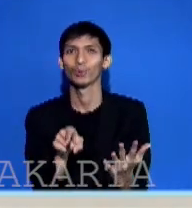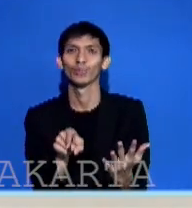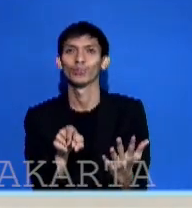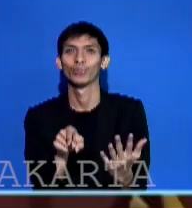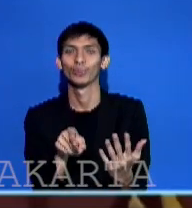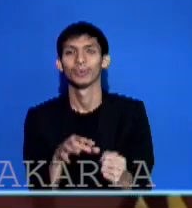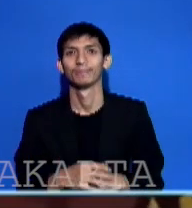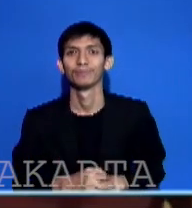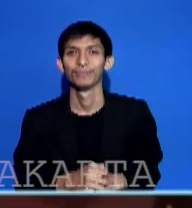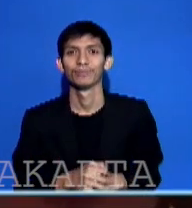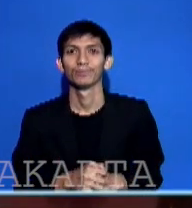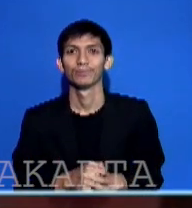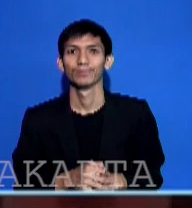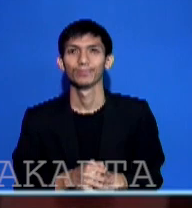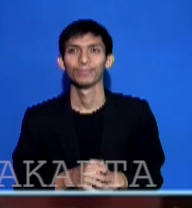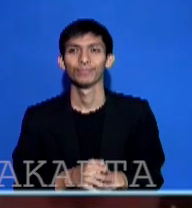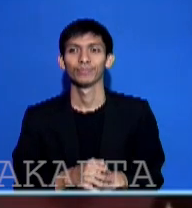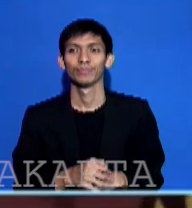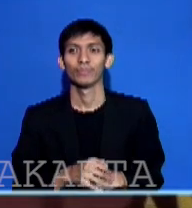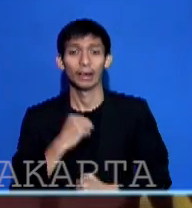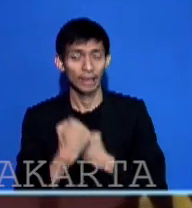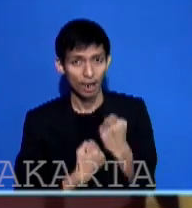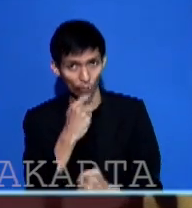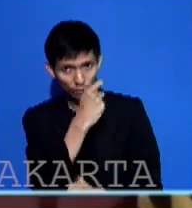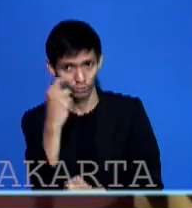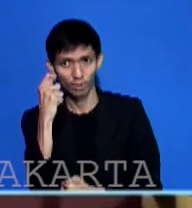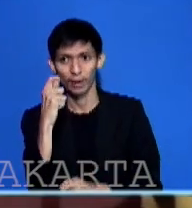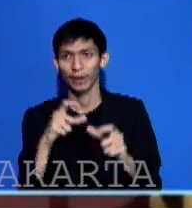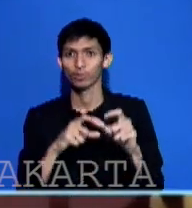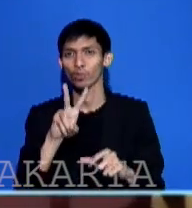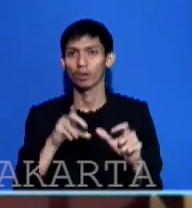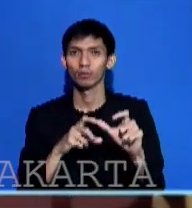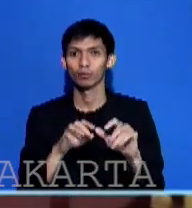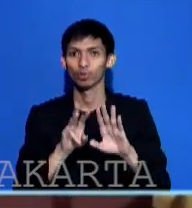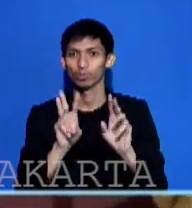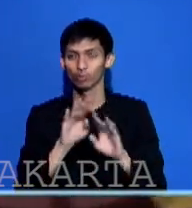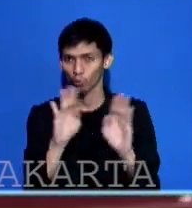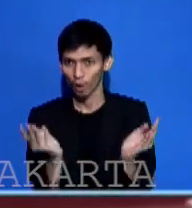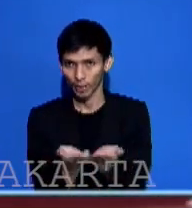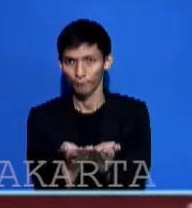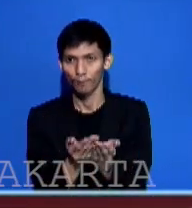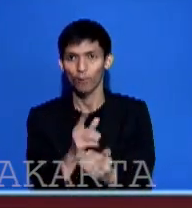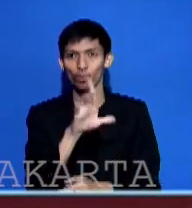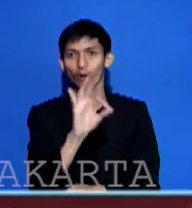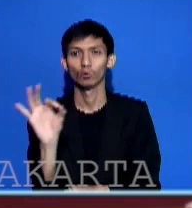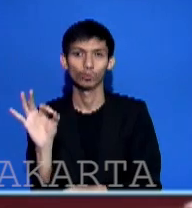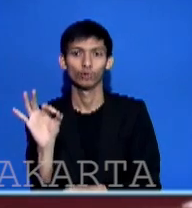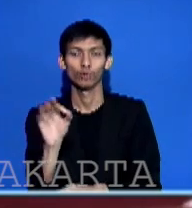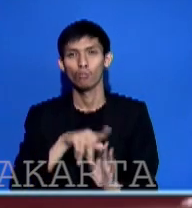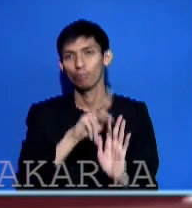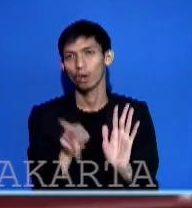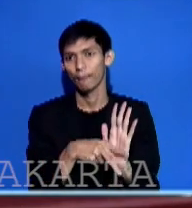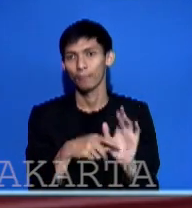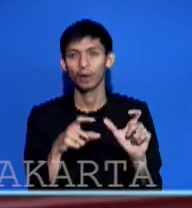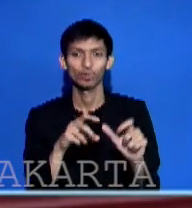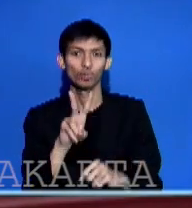radiologi. Kegiatan wisuda pasca sarjana periode 2, UGM meluluskan 700 lulusan program magister, 92